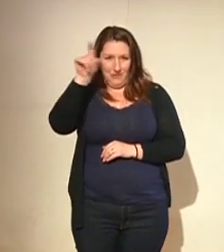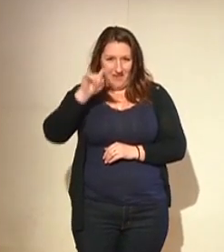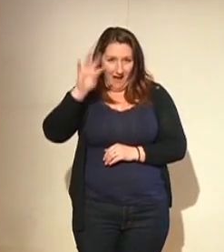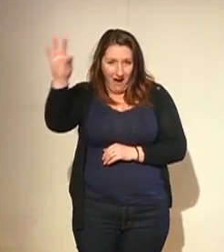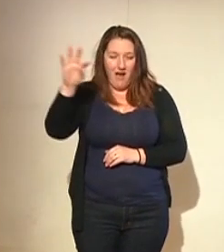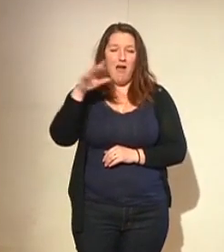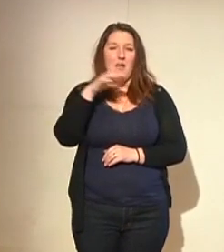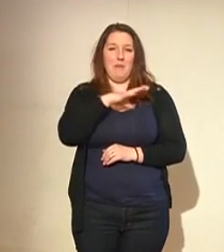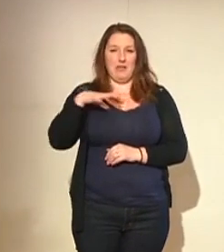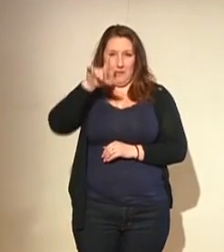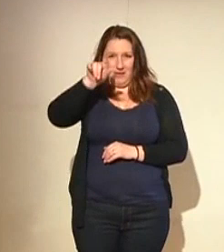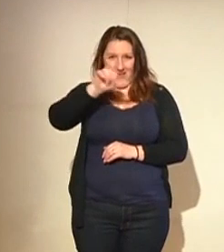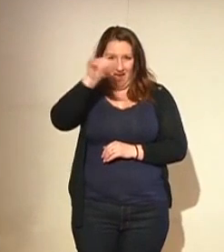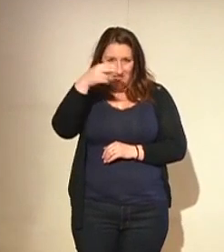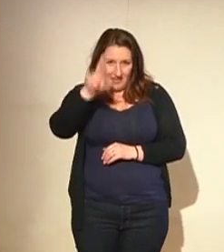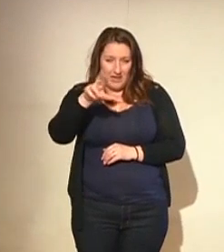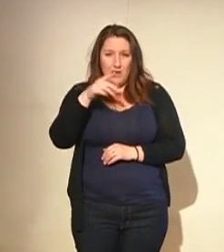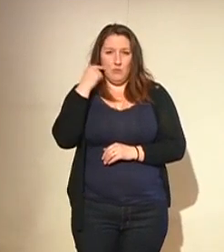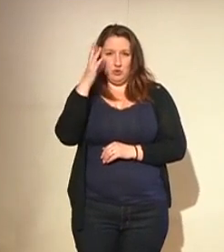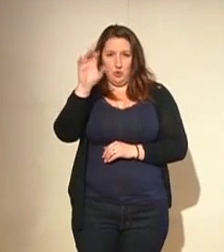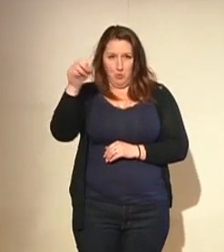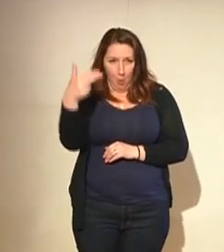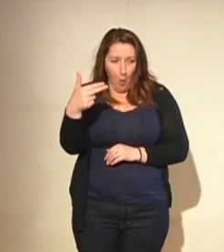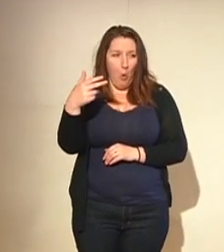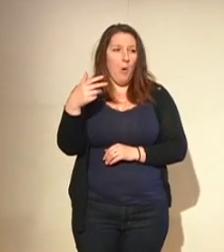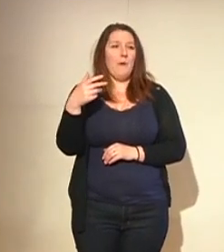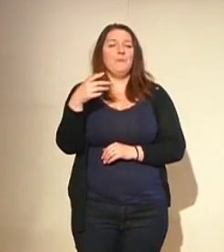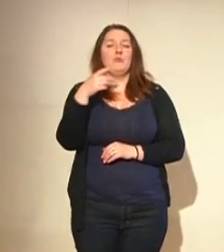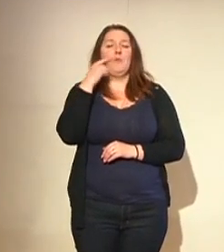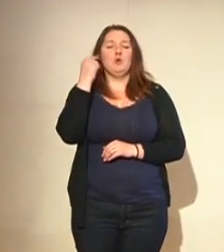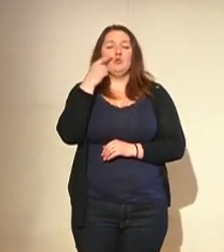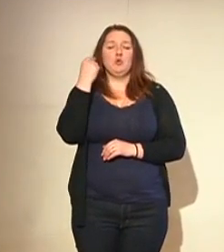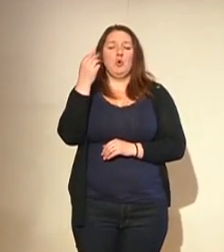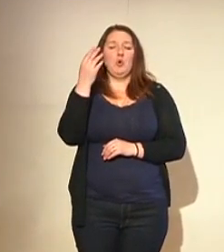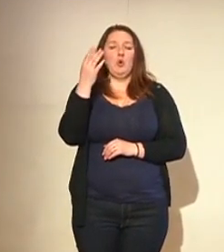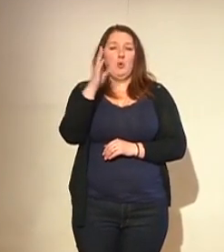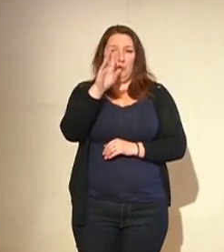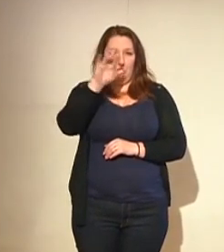Garnier monsieur Bron monsieur